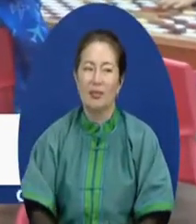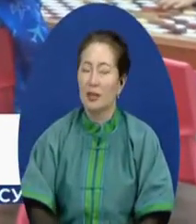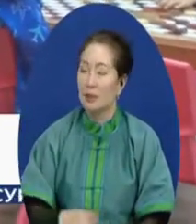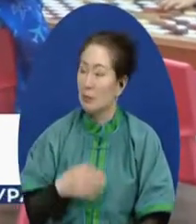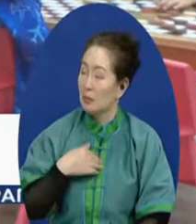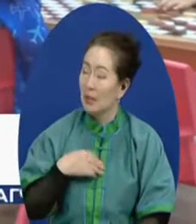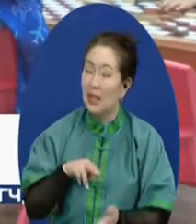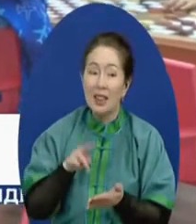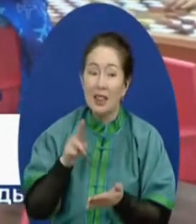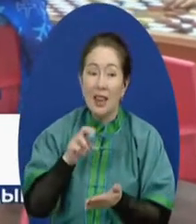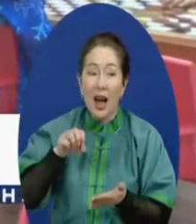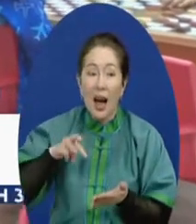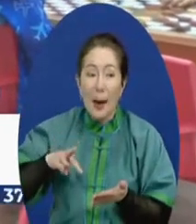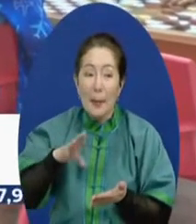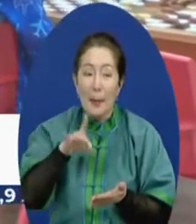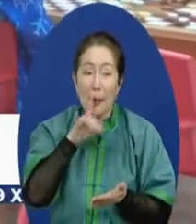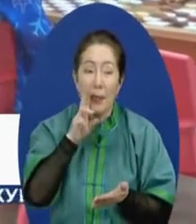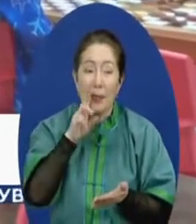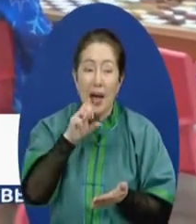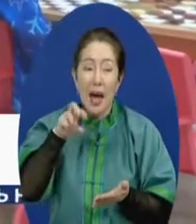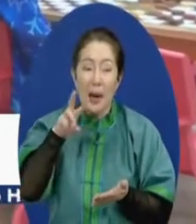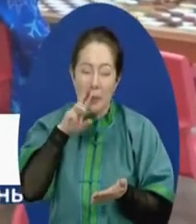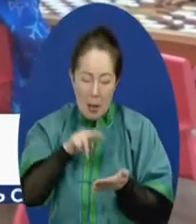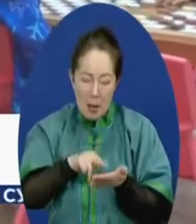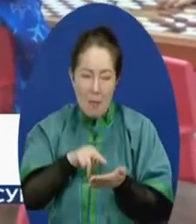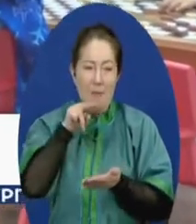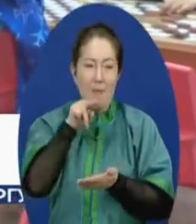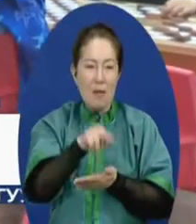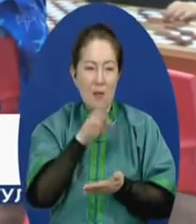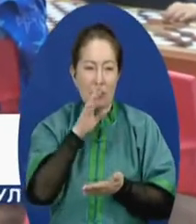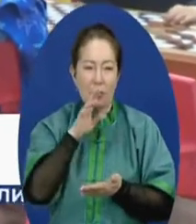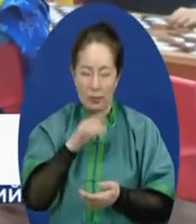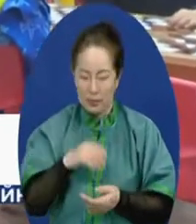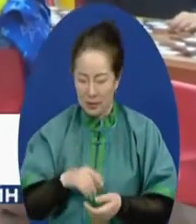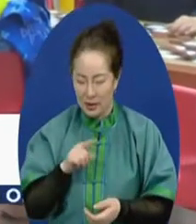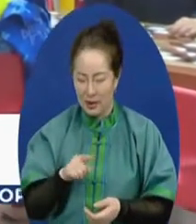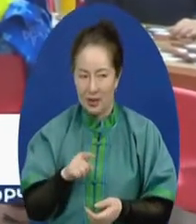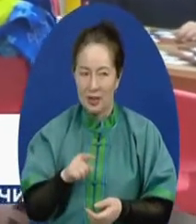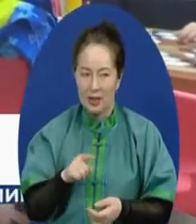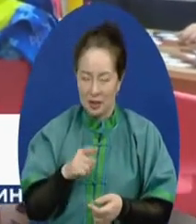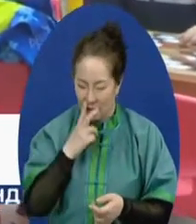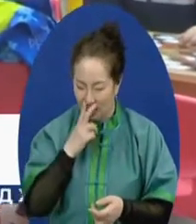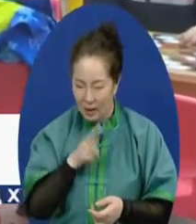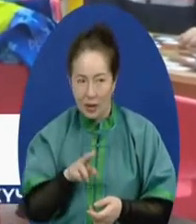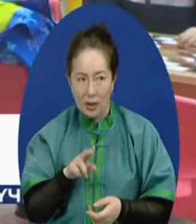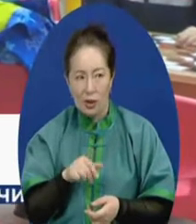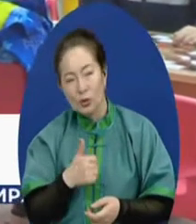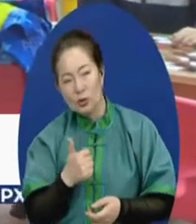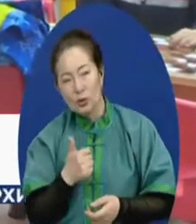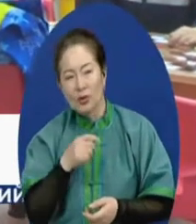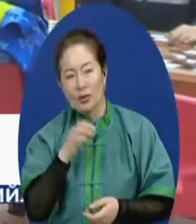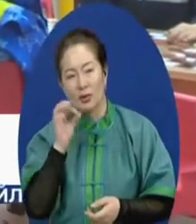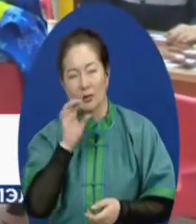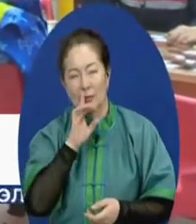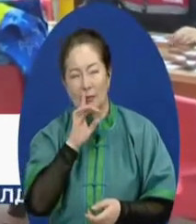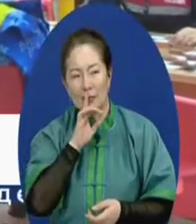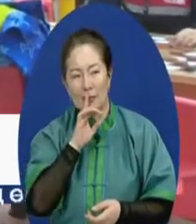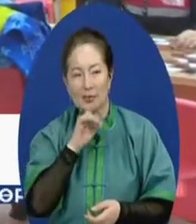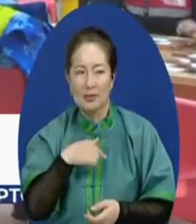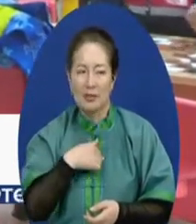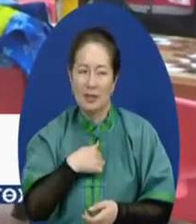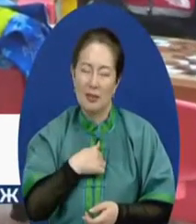яг даам гаргаж яваад яг нэг ишгээр зүүндээ шавах гэсэн